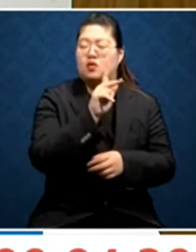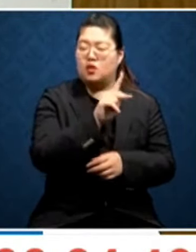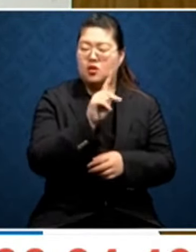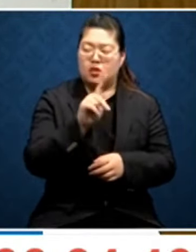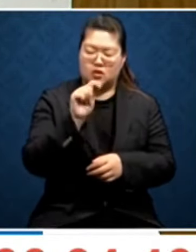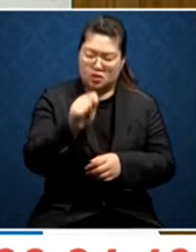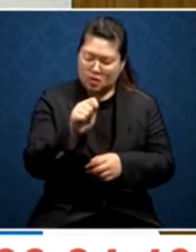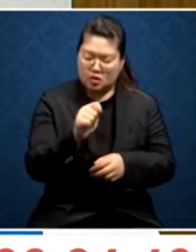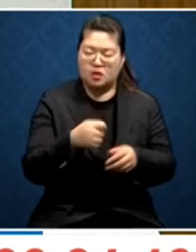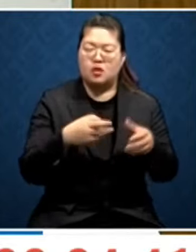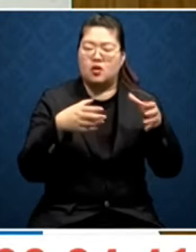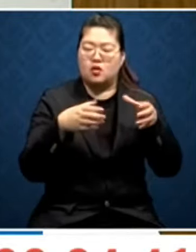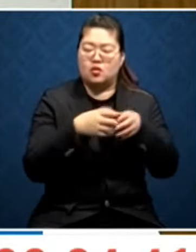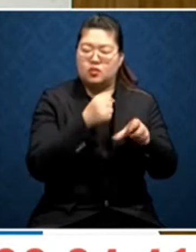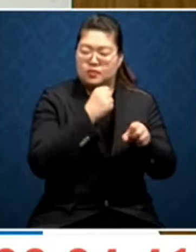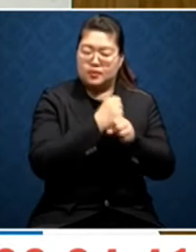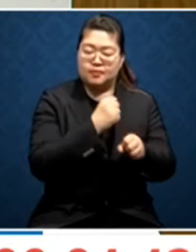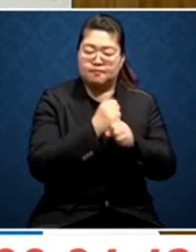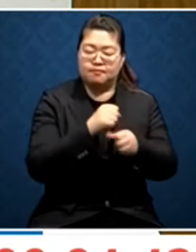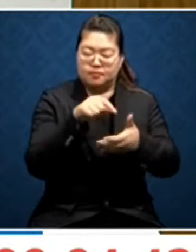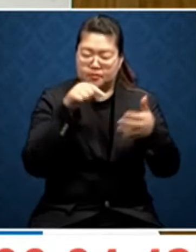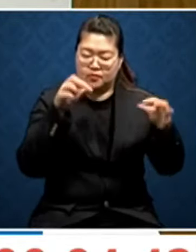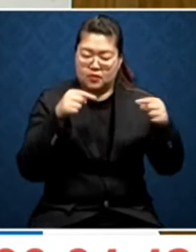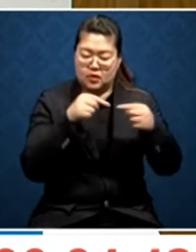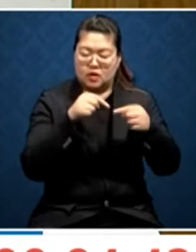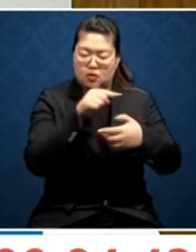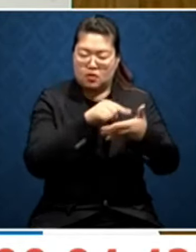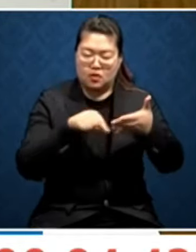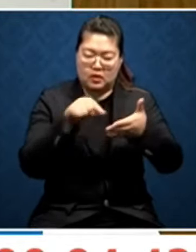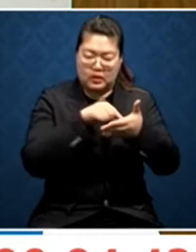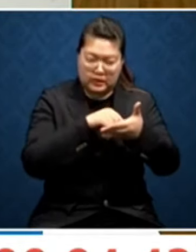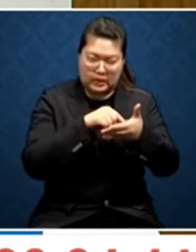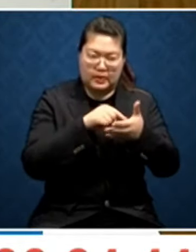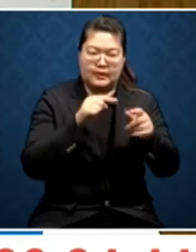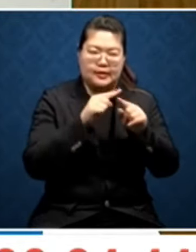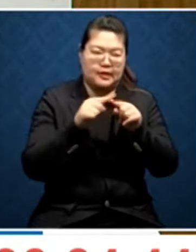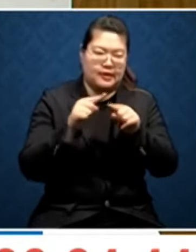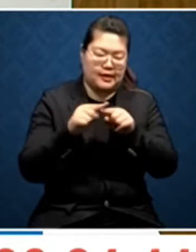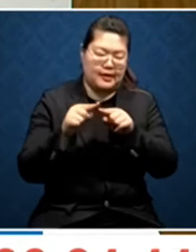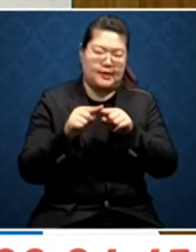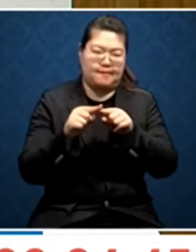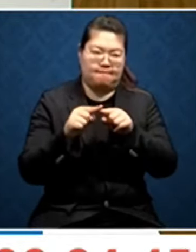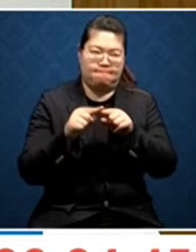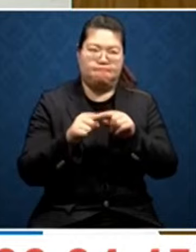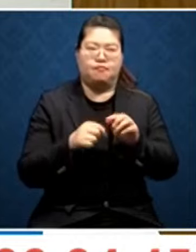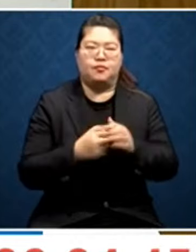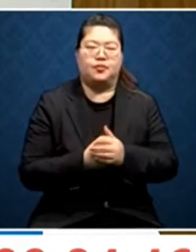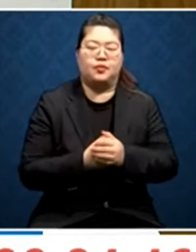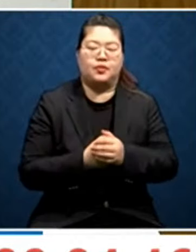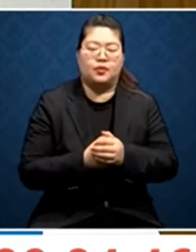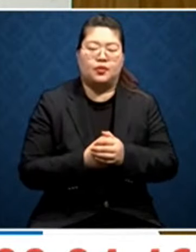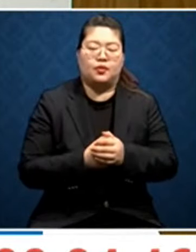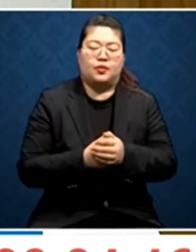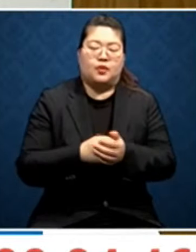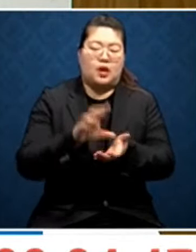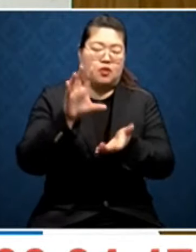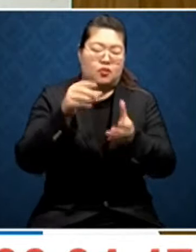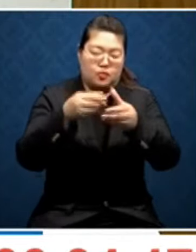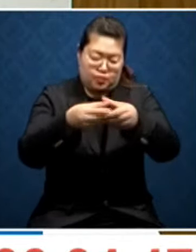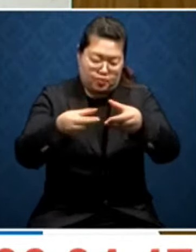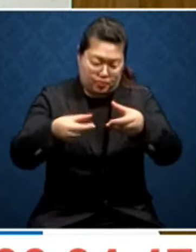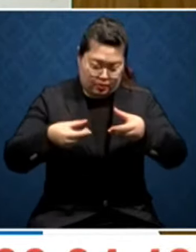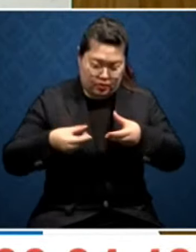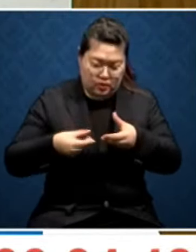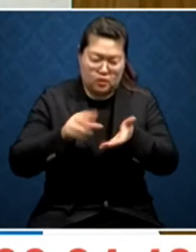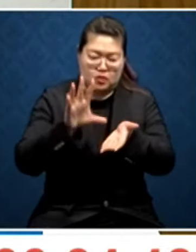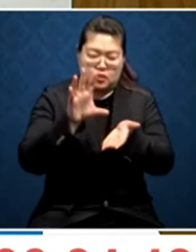ที่เกี่ยวข้องควรทราบหรือควรปฏิบัติโดยคณะกรรมการวิสามัญนะครับ ได้บันทึกข้อสังเกตไว้ในรายงานของคณะกรรมการ